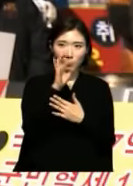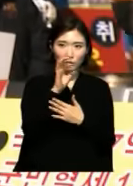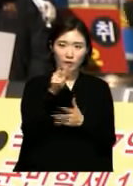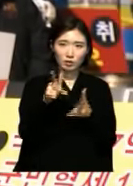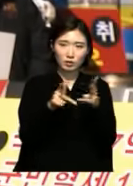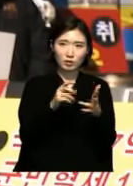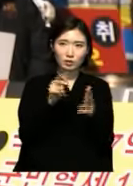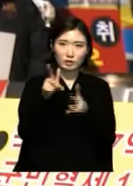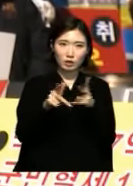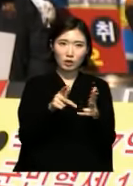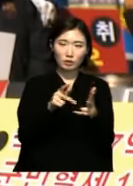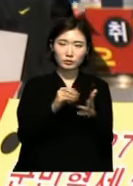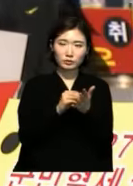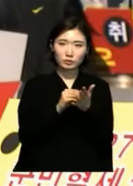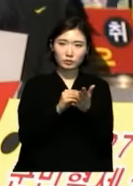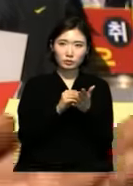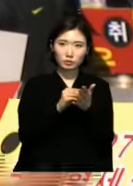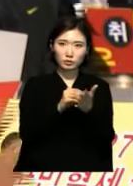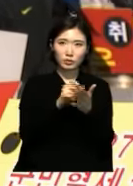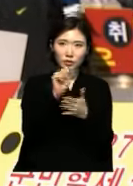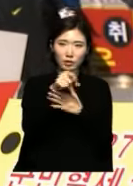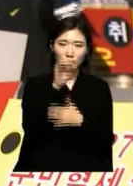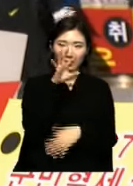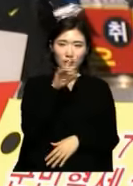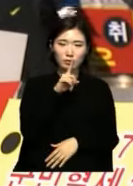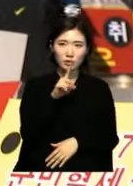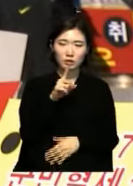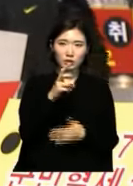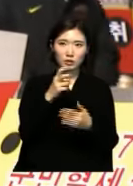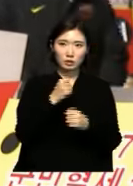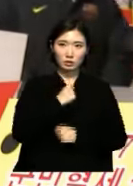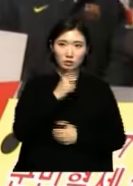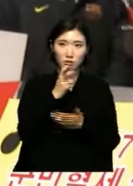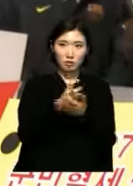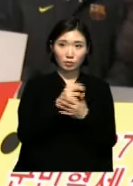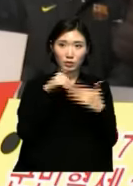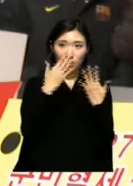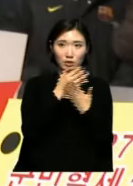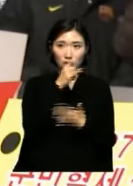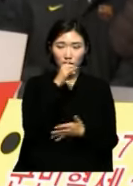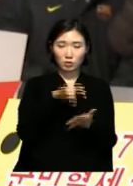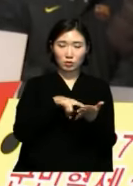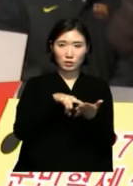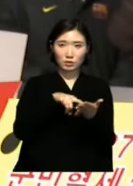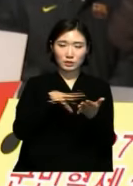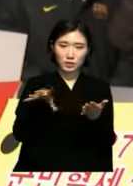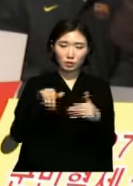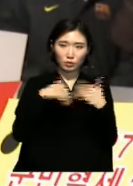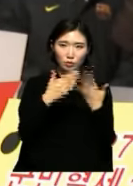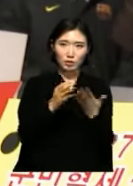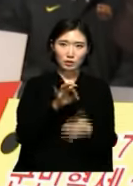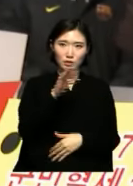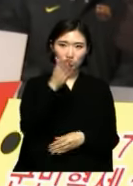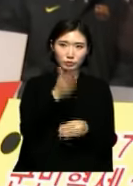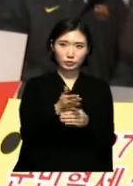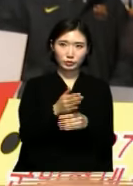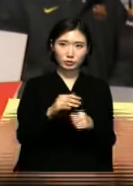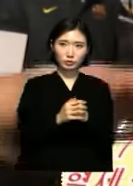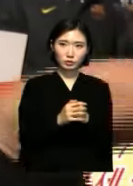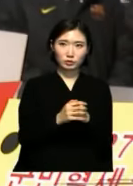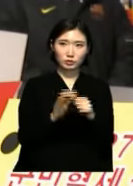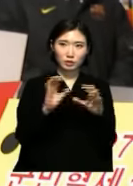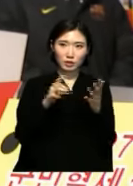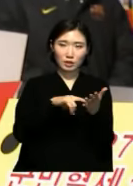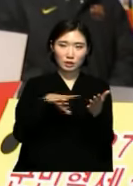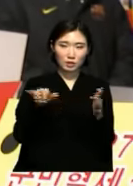사업자도 내주지 말아야 맞는 거지 않습니까? 지켜야 할 법은 다 지키고 삽니다. 소득세도 내고 지방세도 내고 여타 뭐